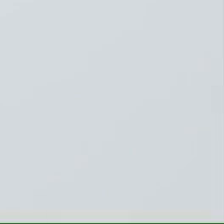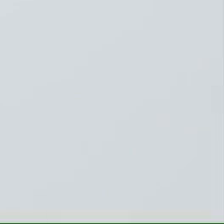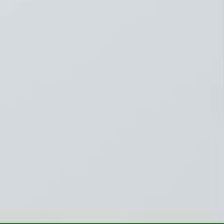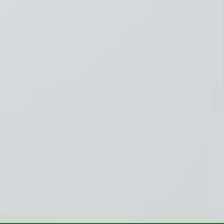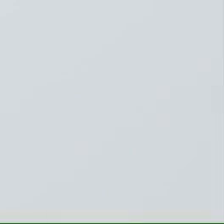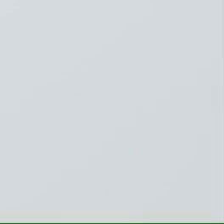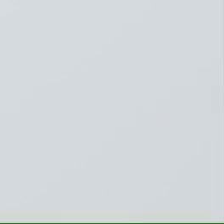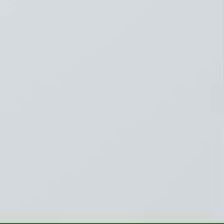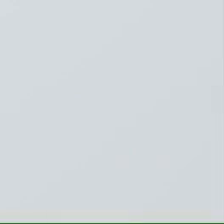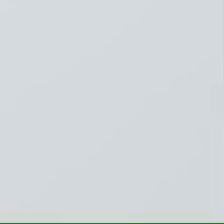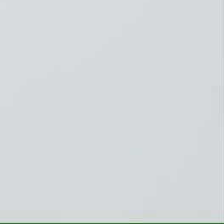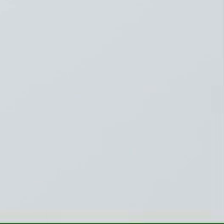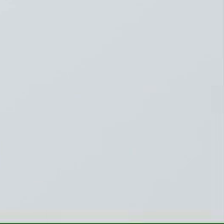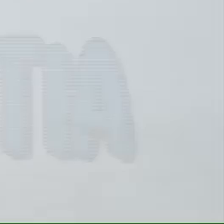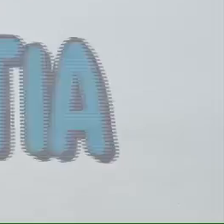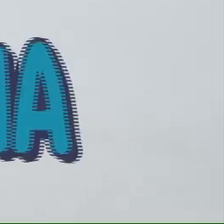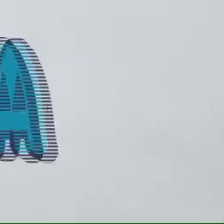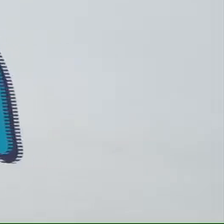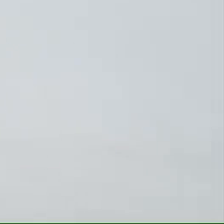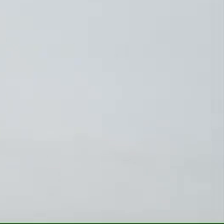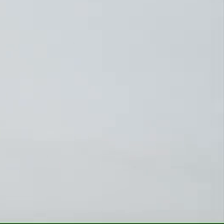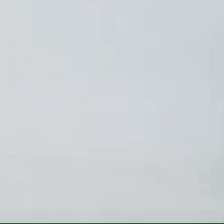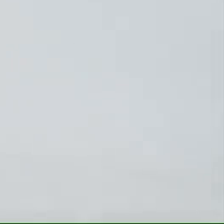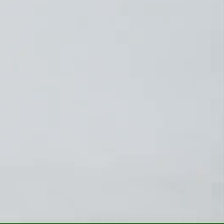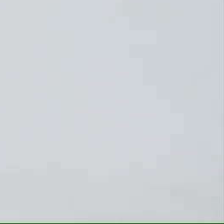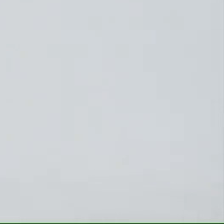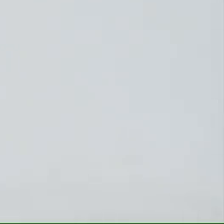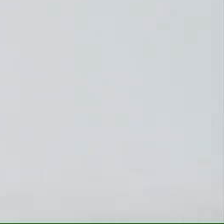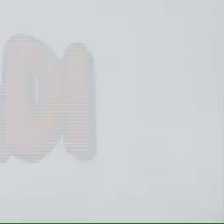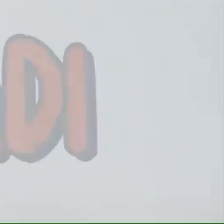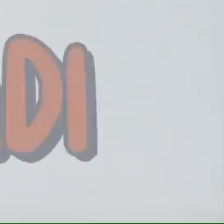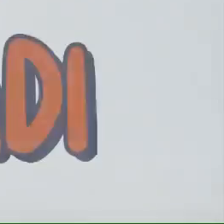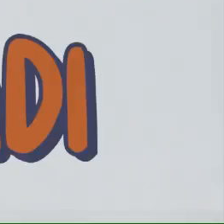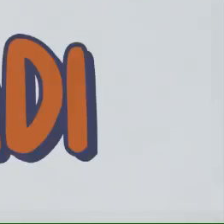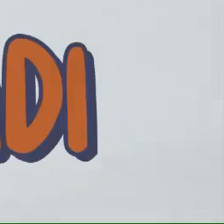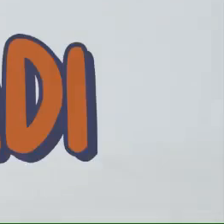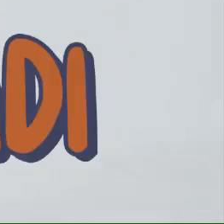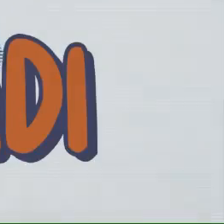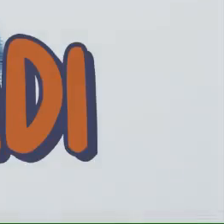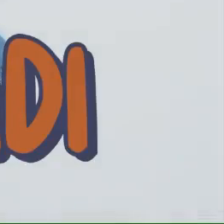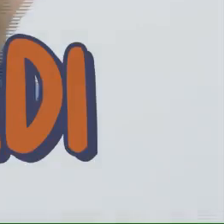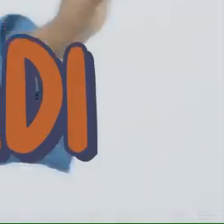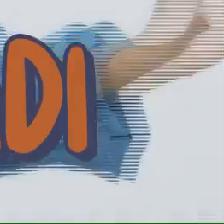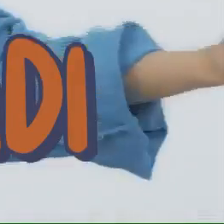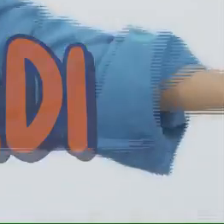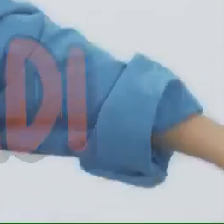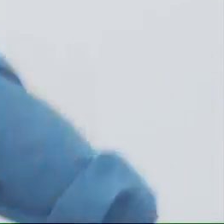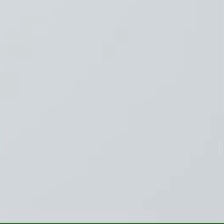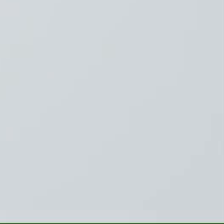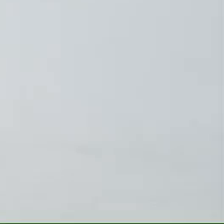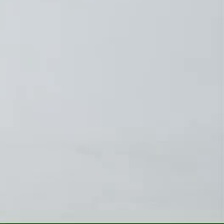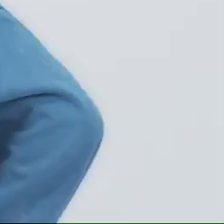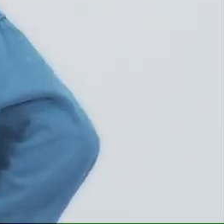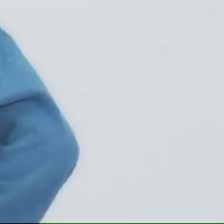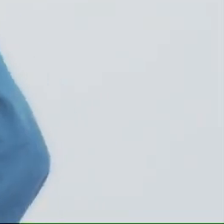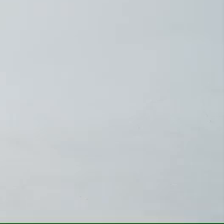vaksin mengikat janji, janji setia, setia